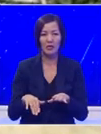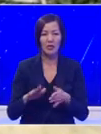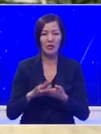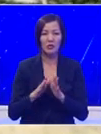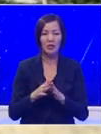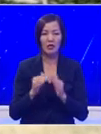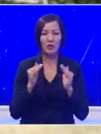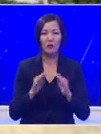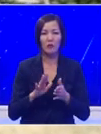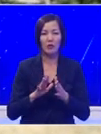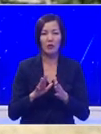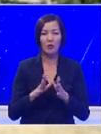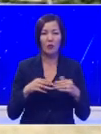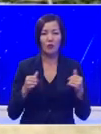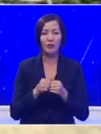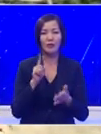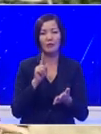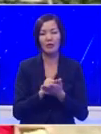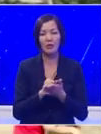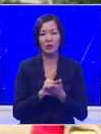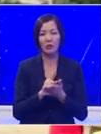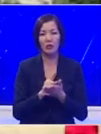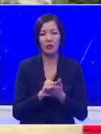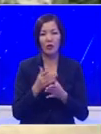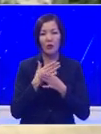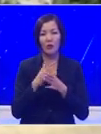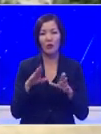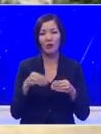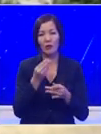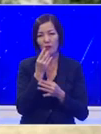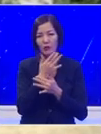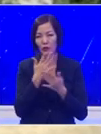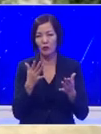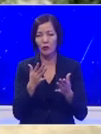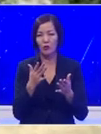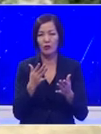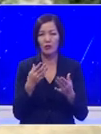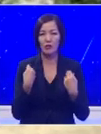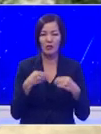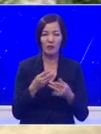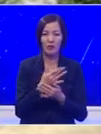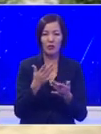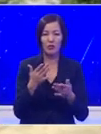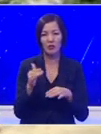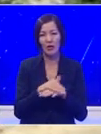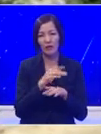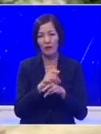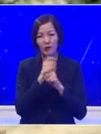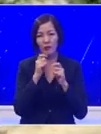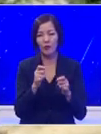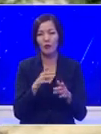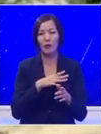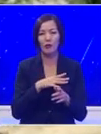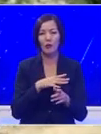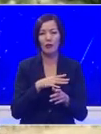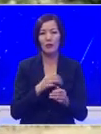төмен отбасы міндетті түрде жағы қолымыздан келгенше азық-түлік бәрін таратамыз, киім-кешек бәрін таратып беріп отырамыз, және де көмір